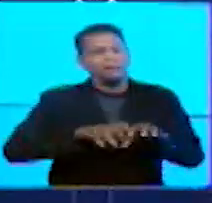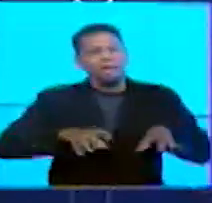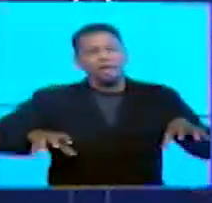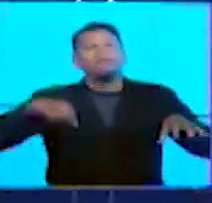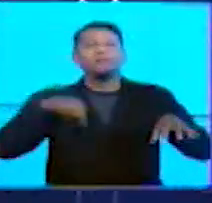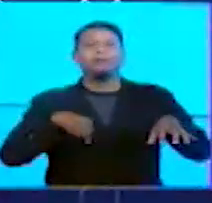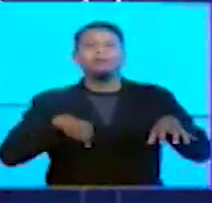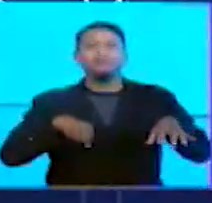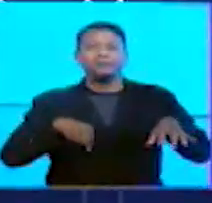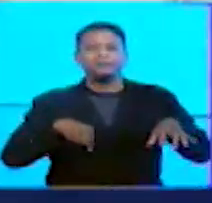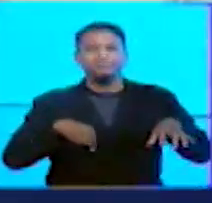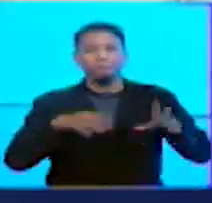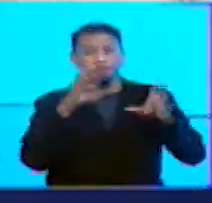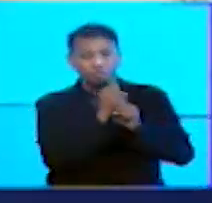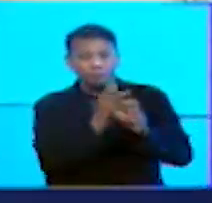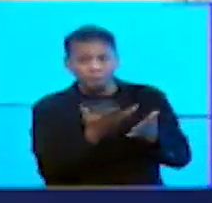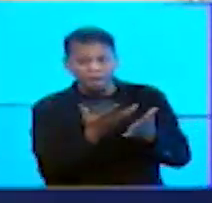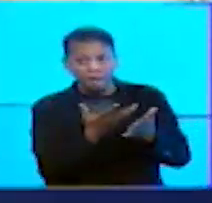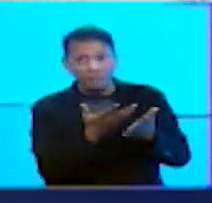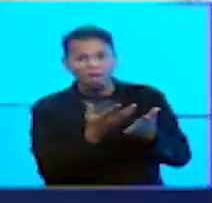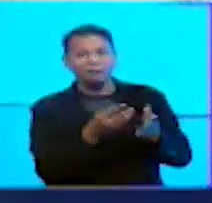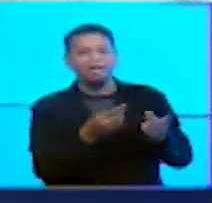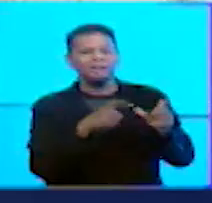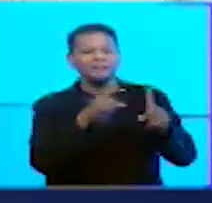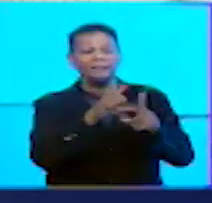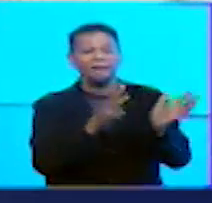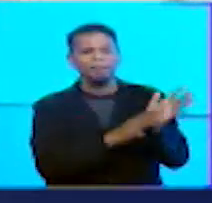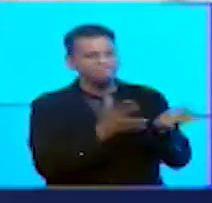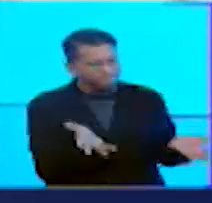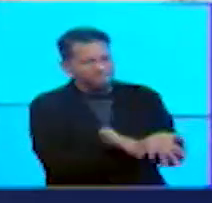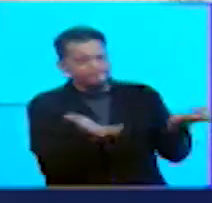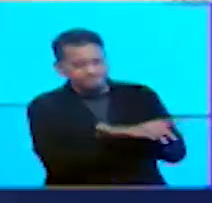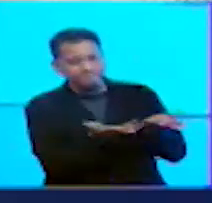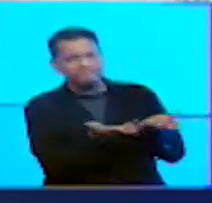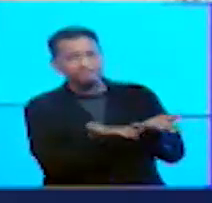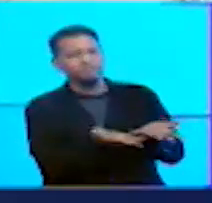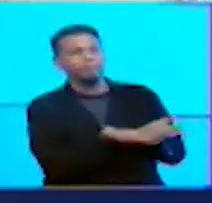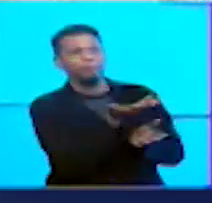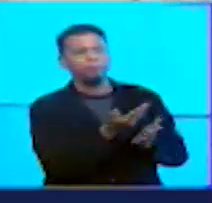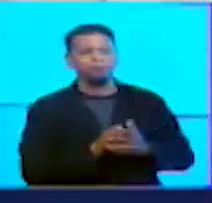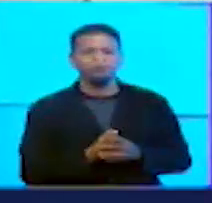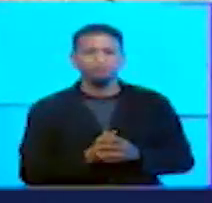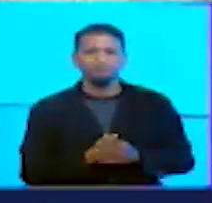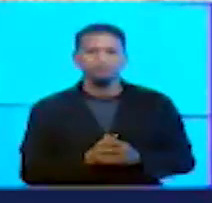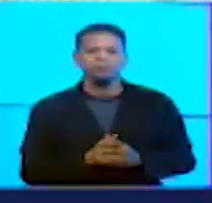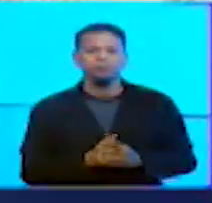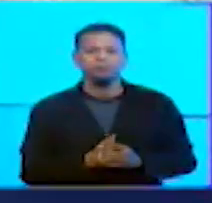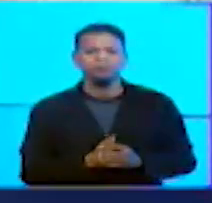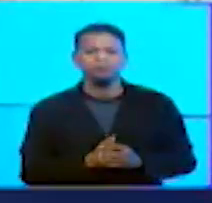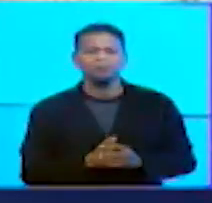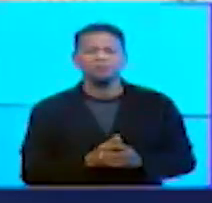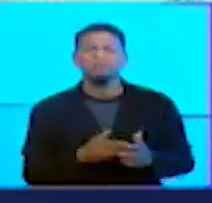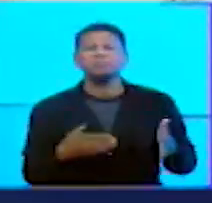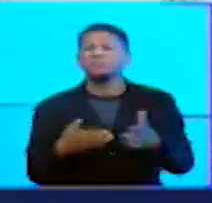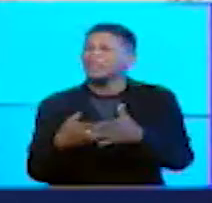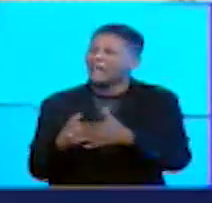pembangunan sumber daya manusianya, pembangunan kesiapan daripada produk-produk ekonomi kreatifnya. Dan tantangannya menurut